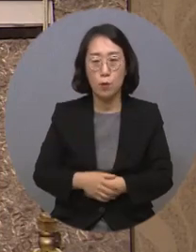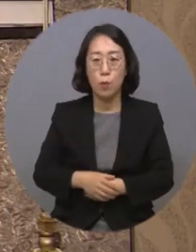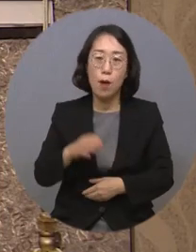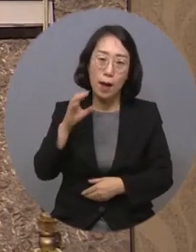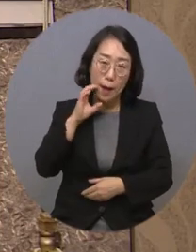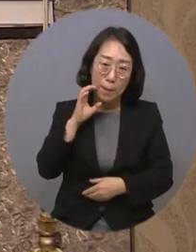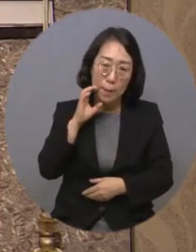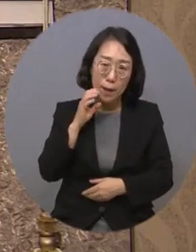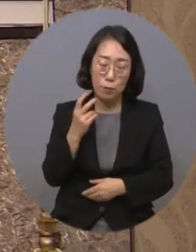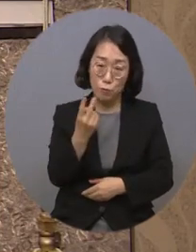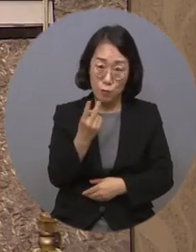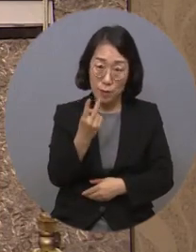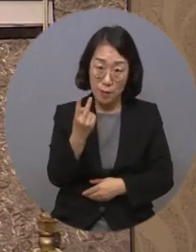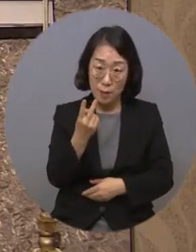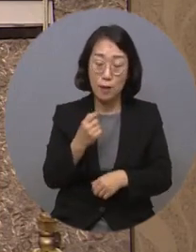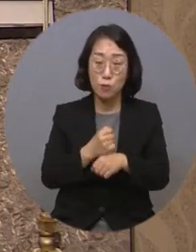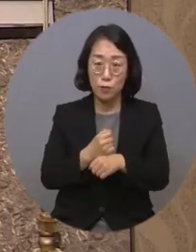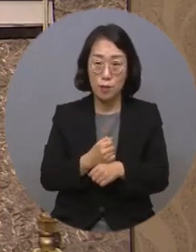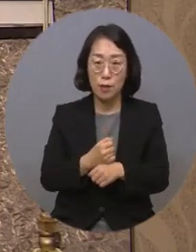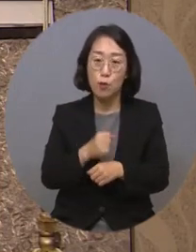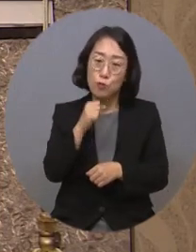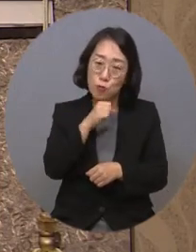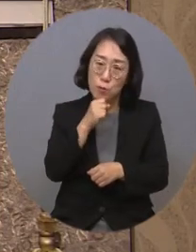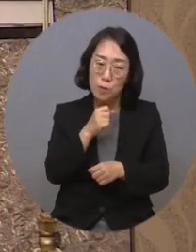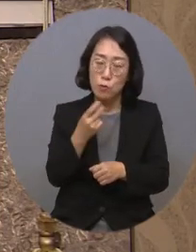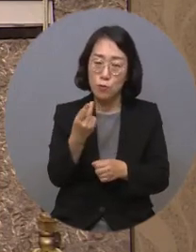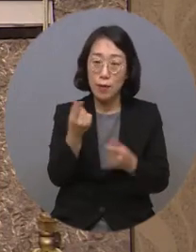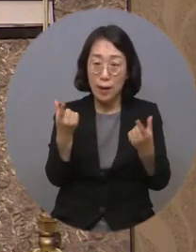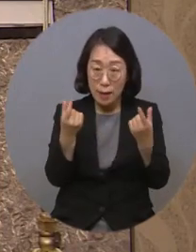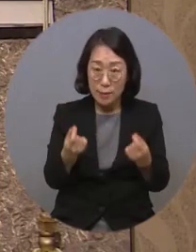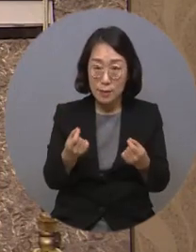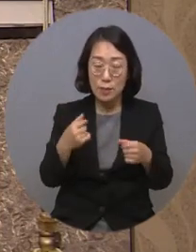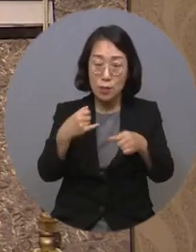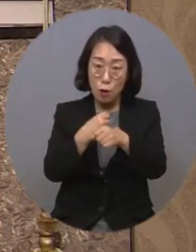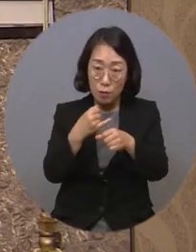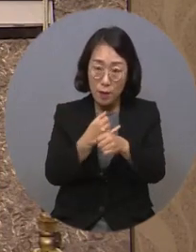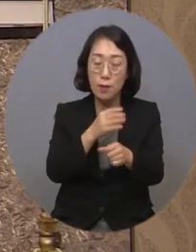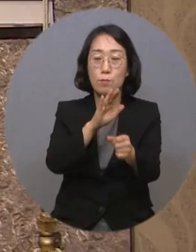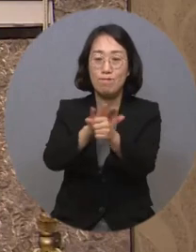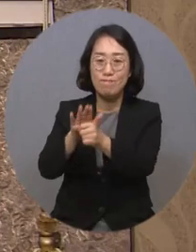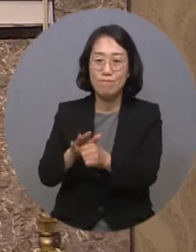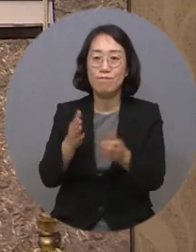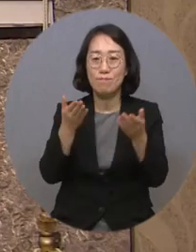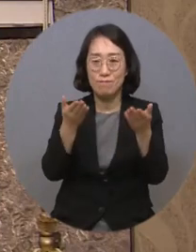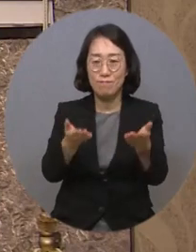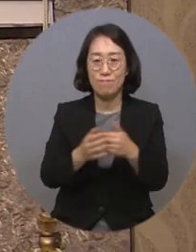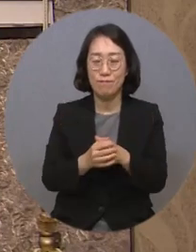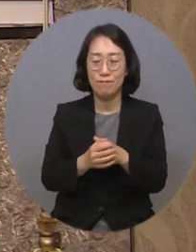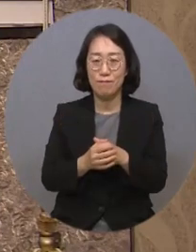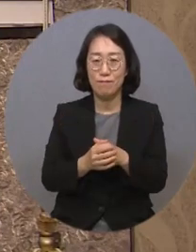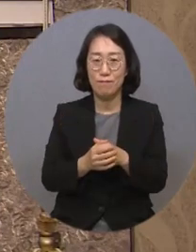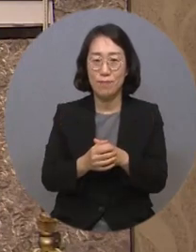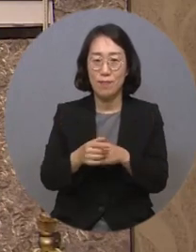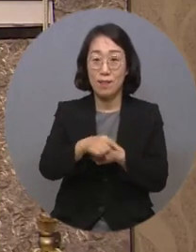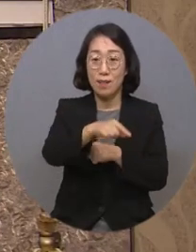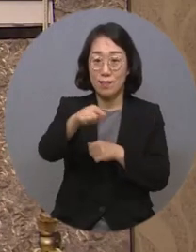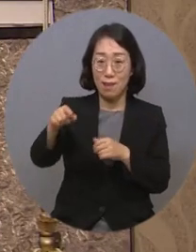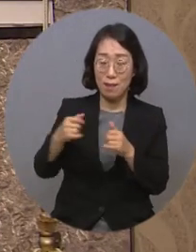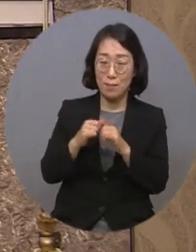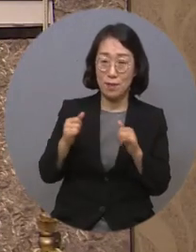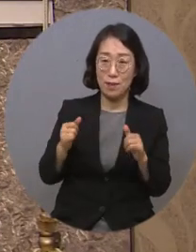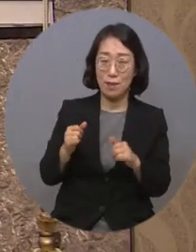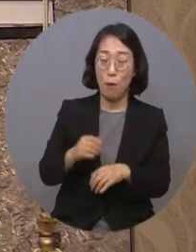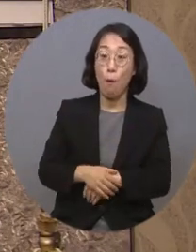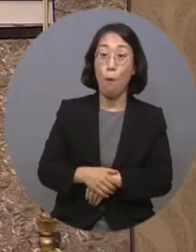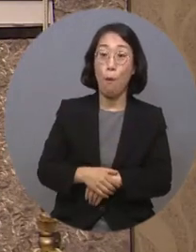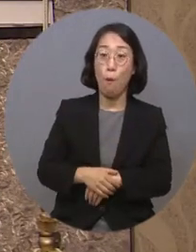가게 하고 또 취미 활동도 할 수 있도록 해주고, 이렇게 연애 프로그램들을 지원을 해주는 거죠. 그래서 이런 이야기를 했더니 사람들이 다 좀 그